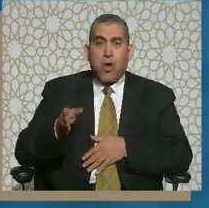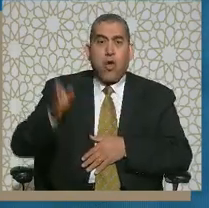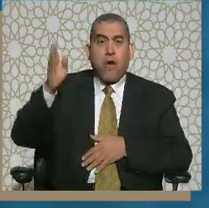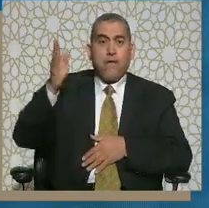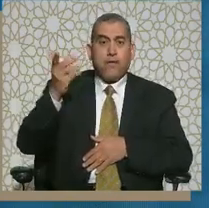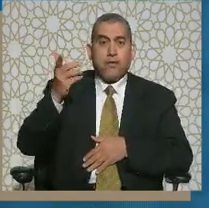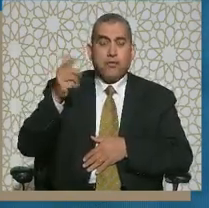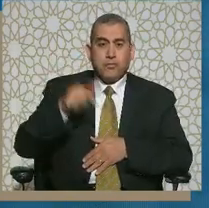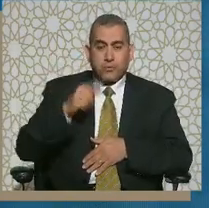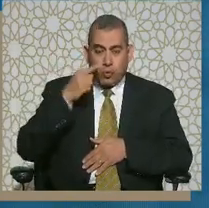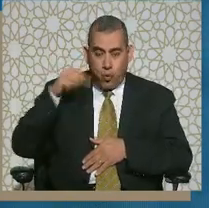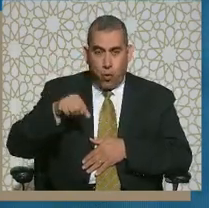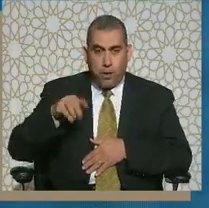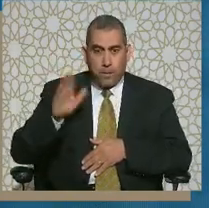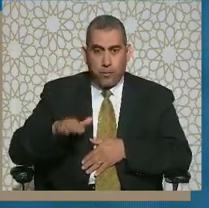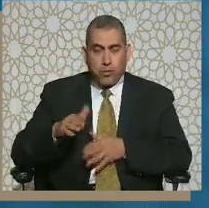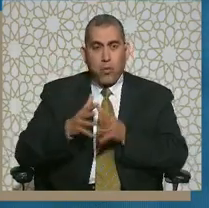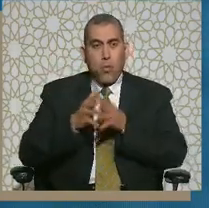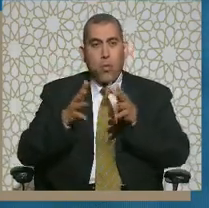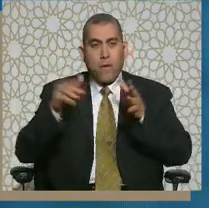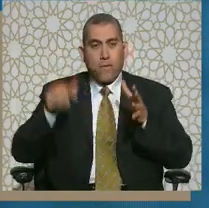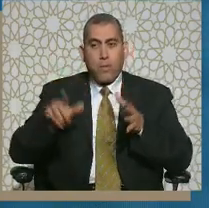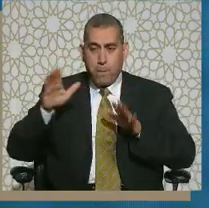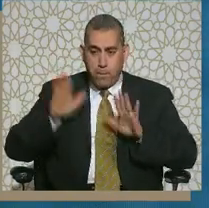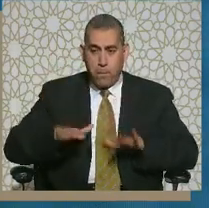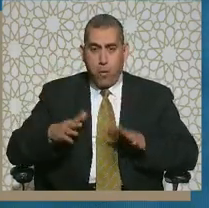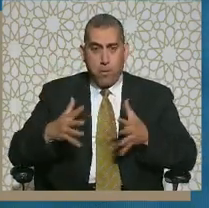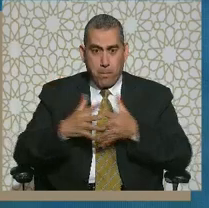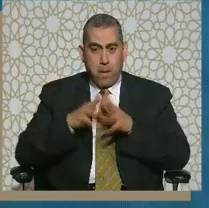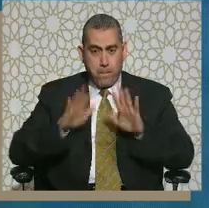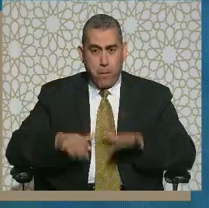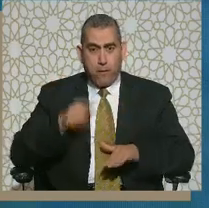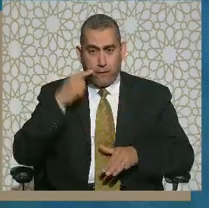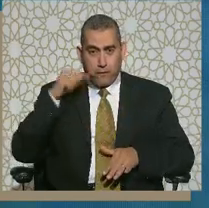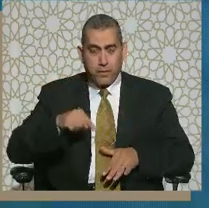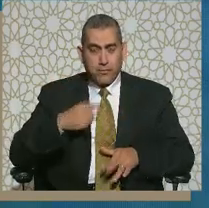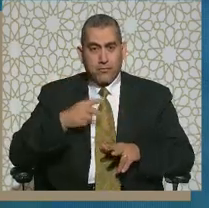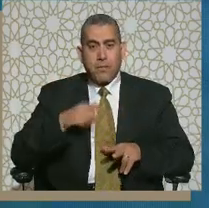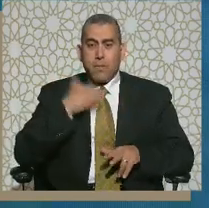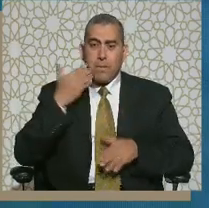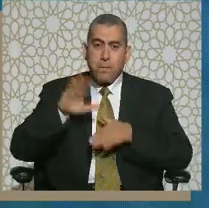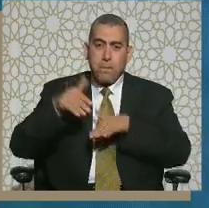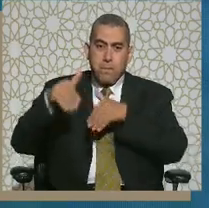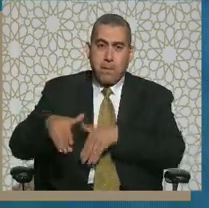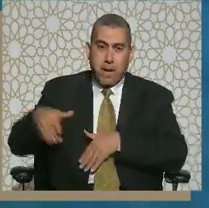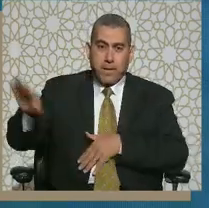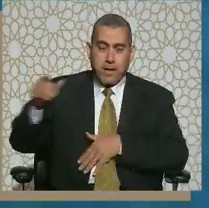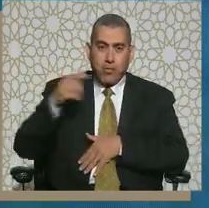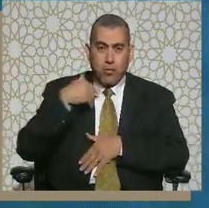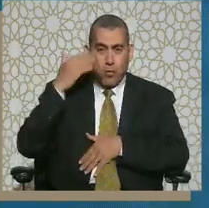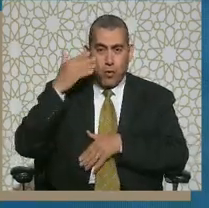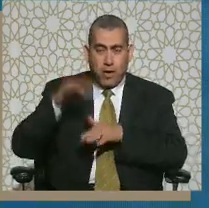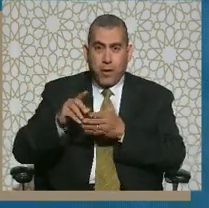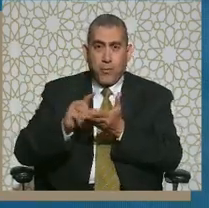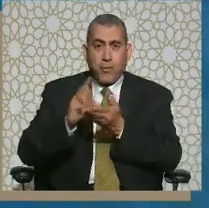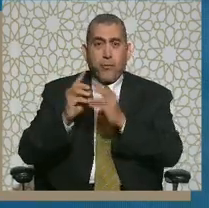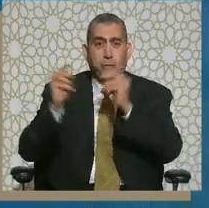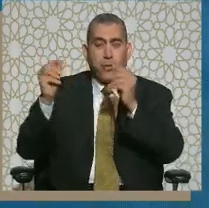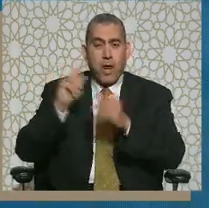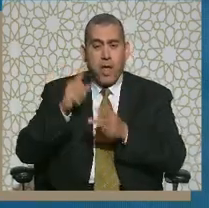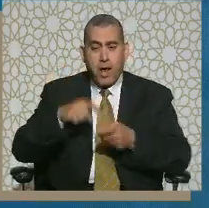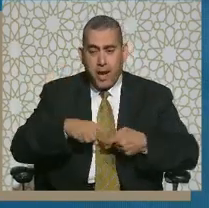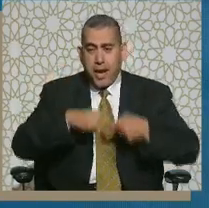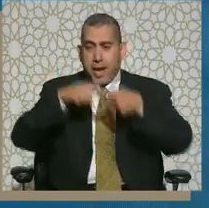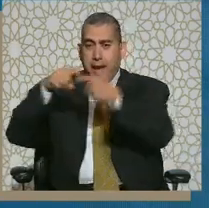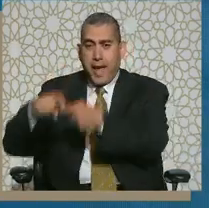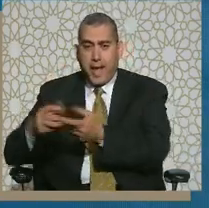الوجود على فكره يتسع ان هم يبقوا موجودين معانا يعني الموت عندنا مش فناء الموت عندنا انتقال